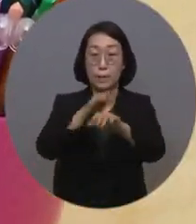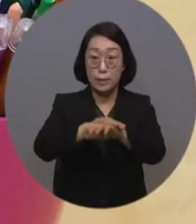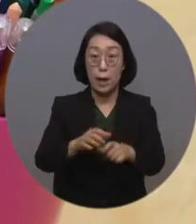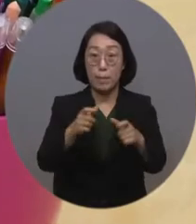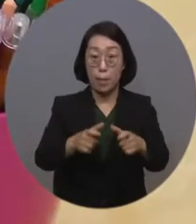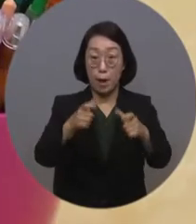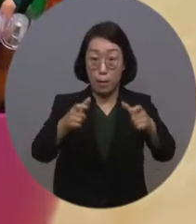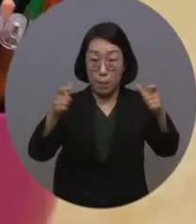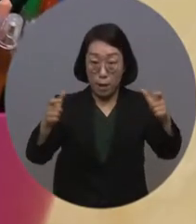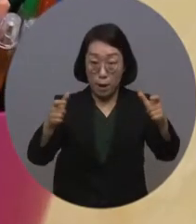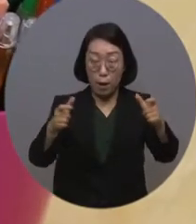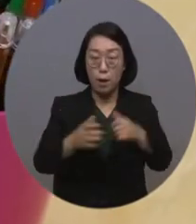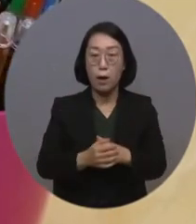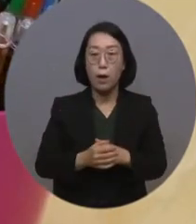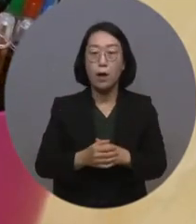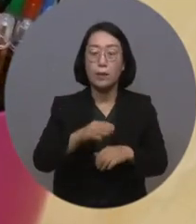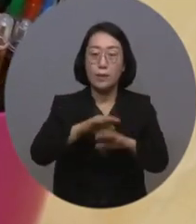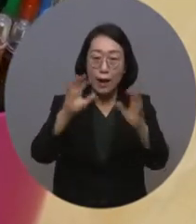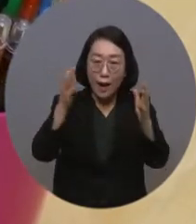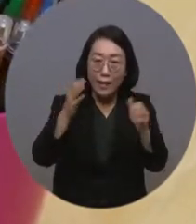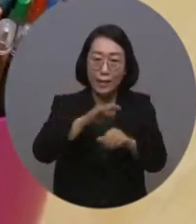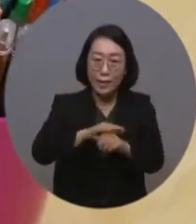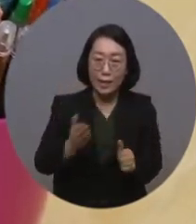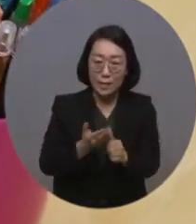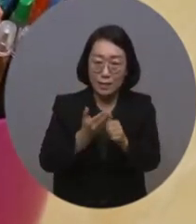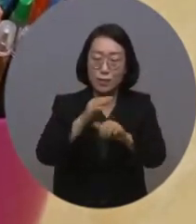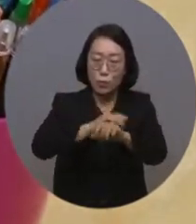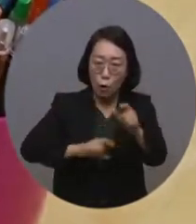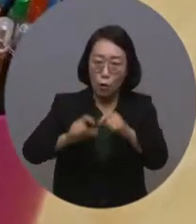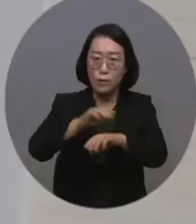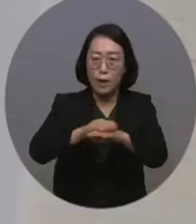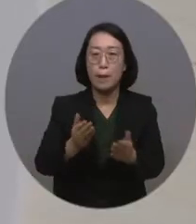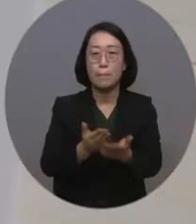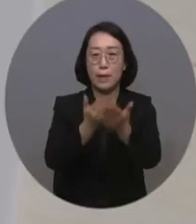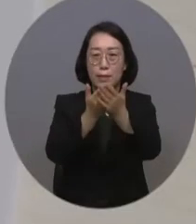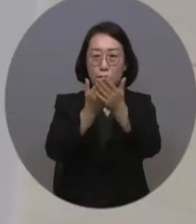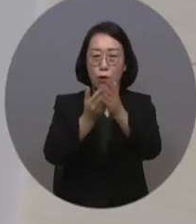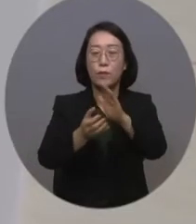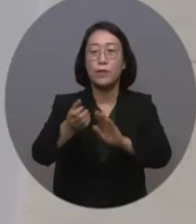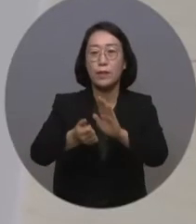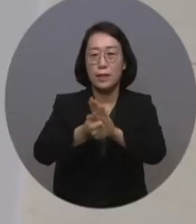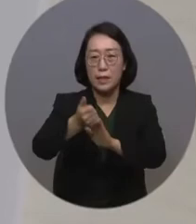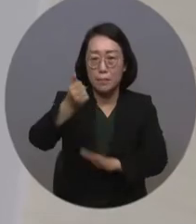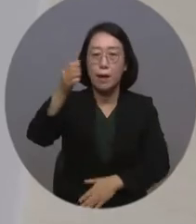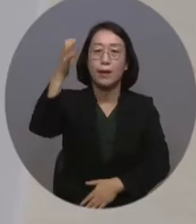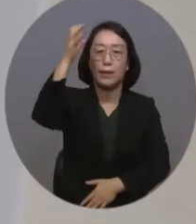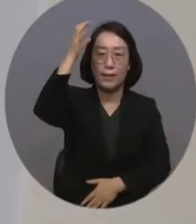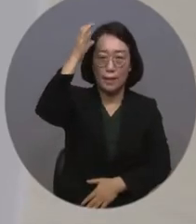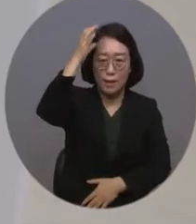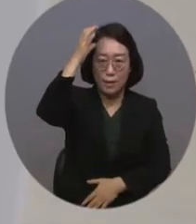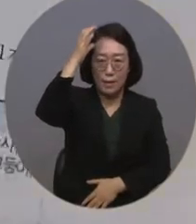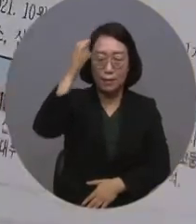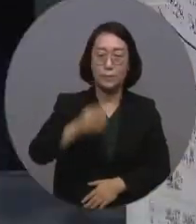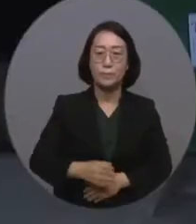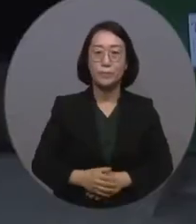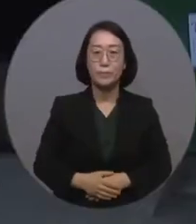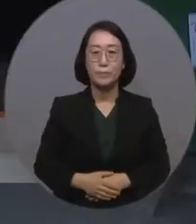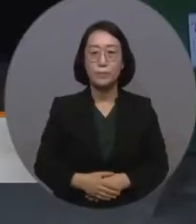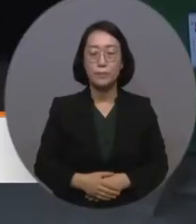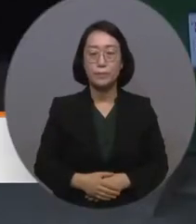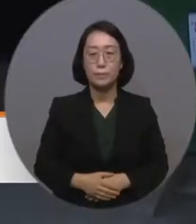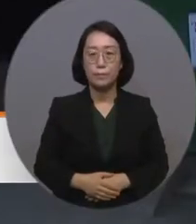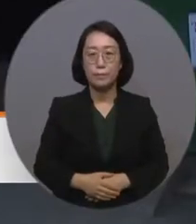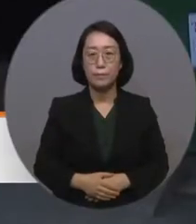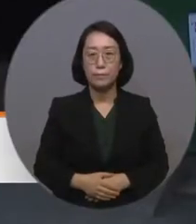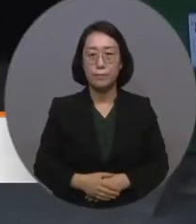따라 순천시 영유아 보육의 질이 더 높아질 전망입니다. 복지TV 뉴스 황영재입니다.